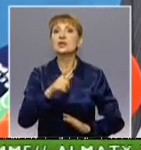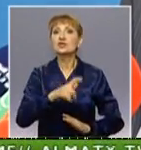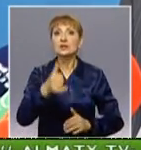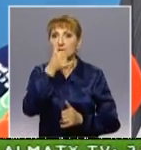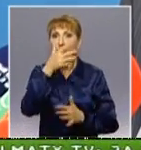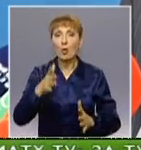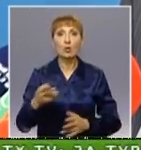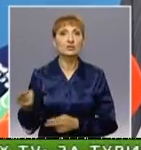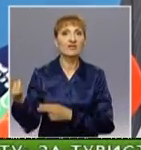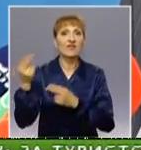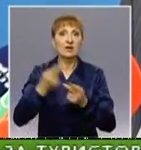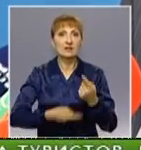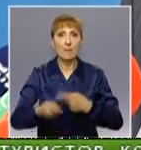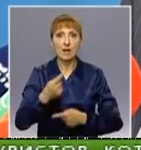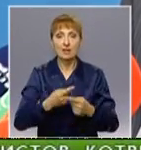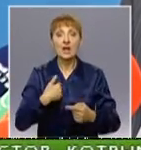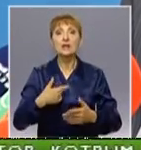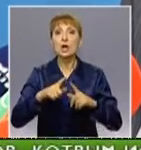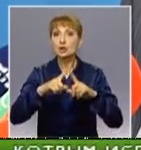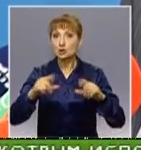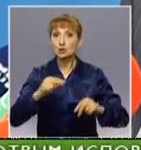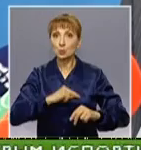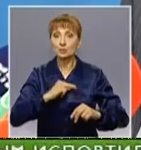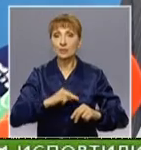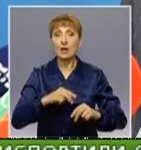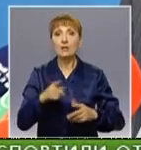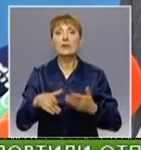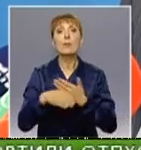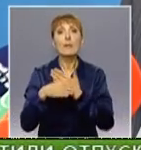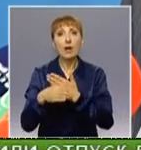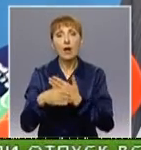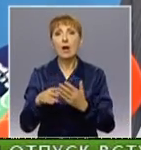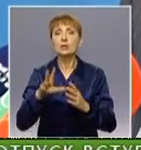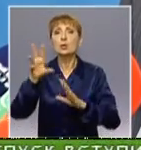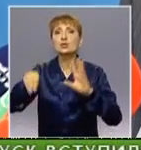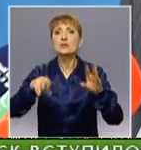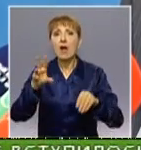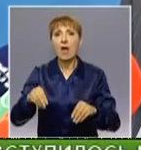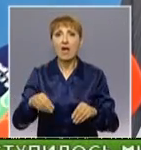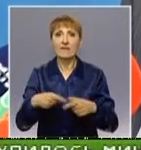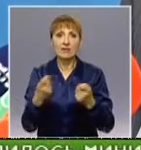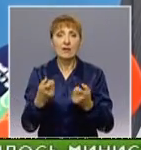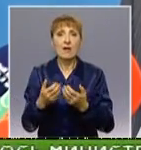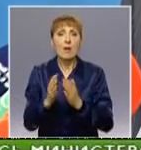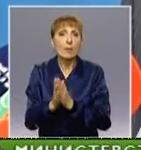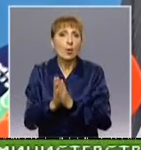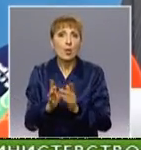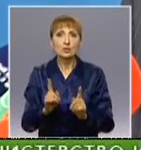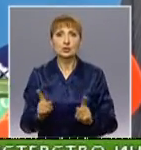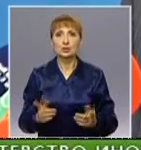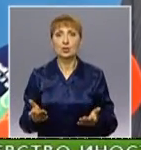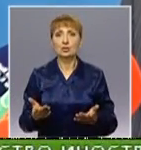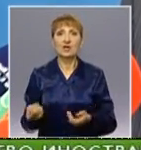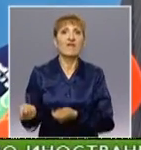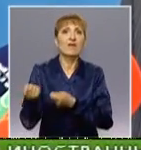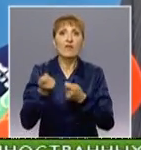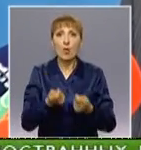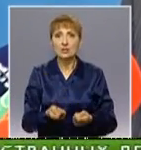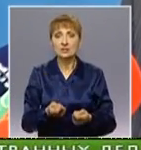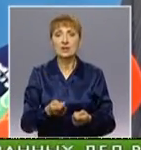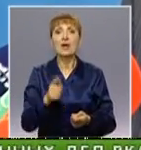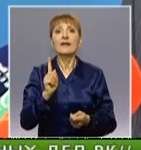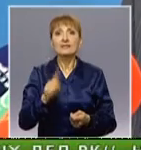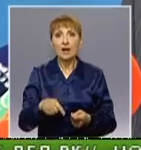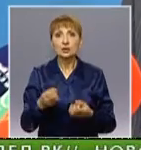вылететь, и наши службы, которые работают там, помогают им, и устраивают их, просят что-то, вывозят, вплоть до